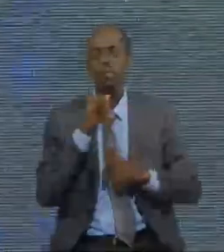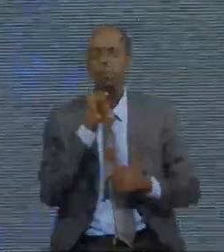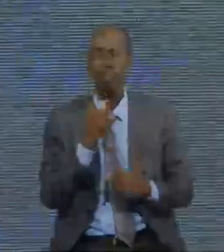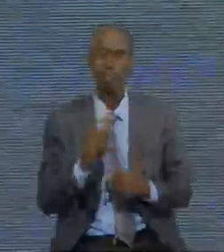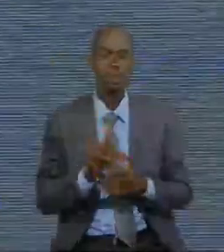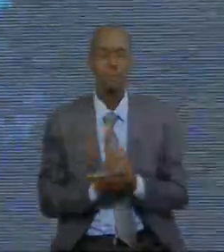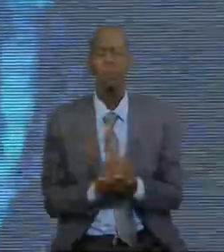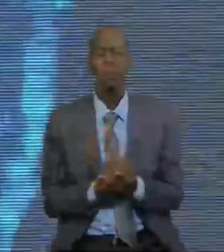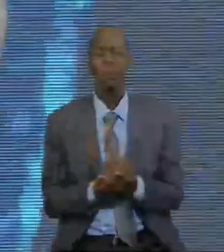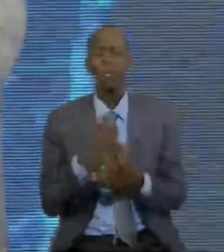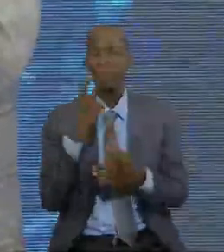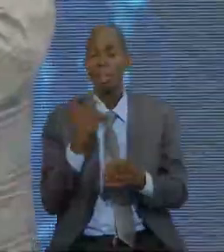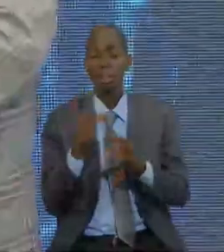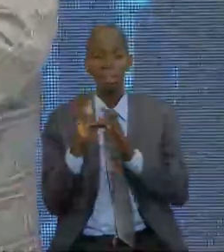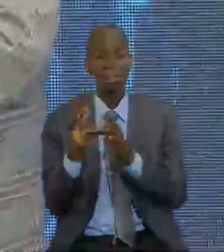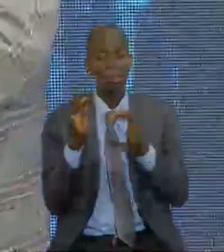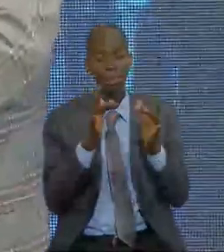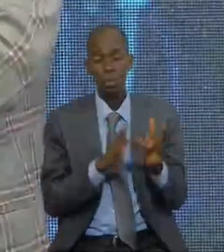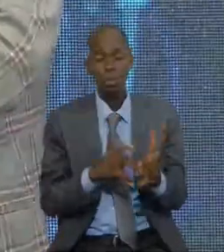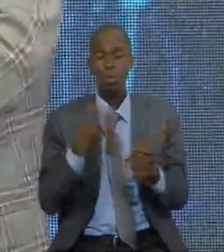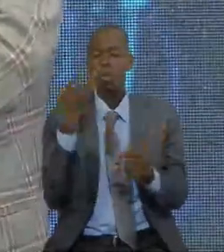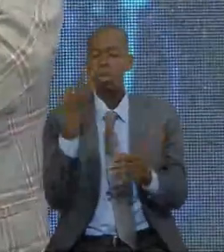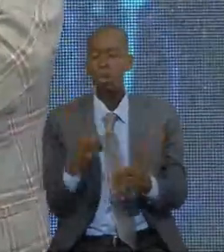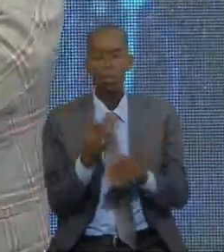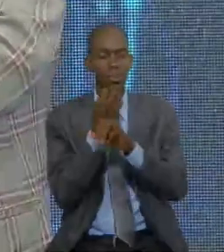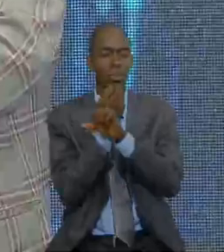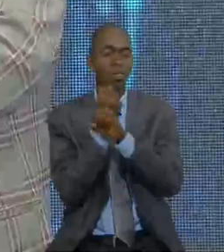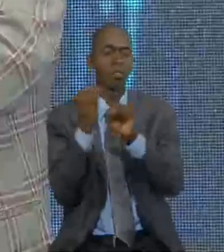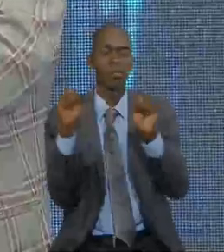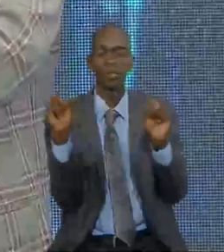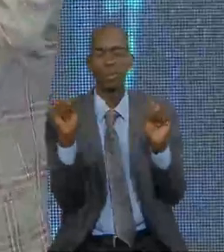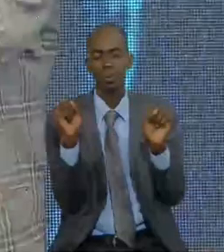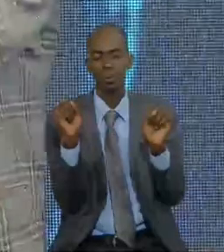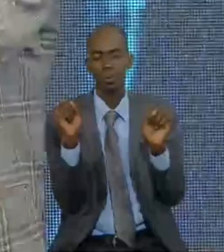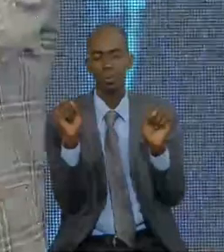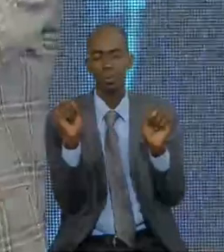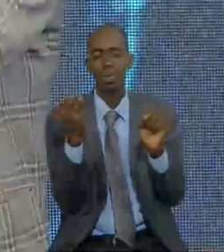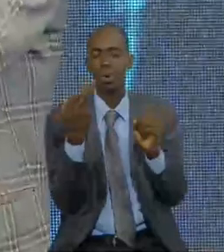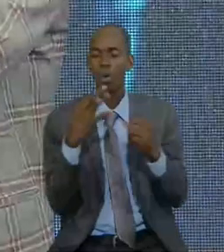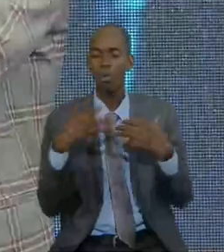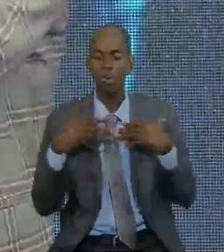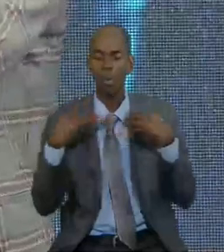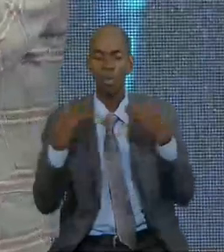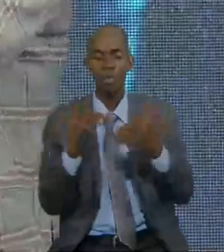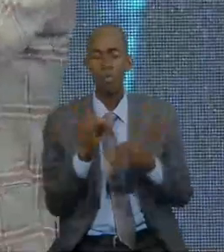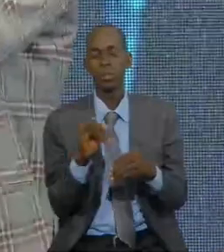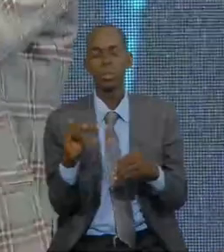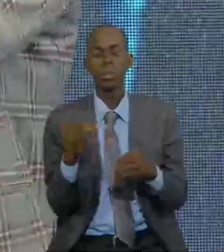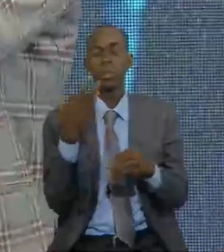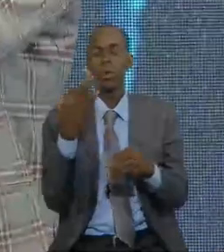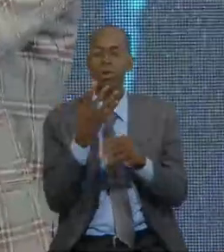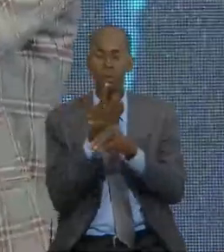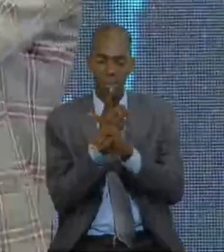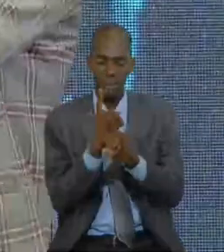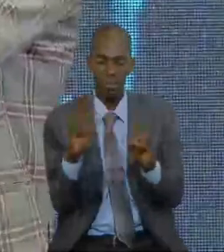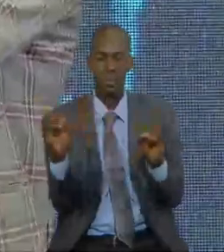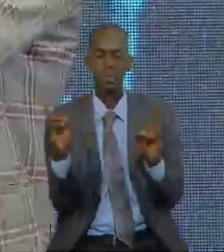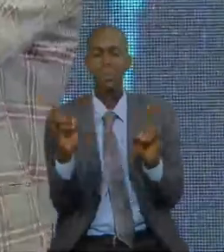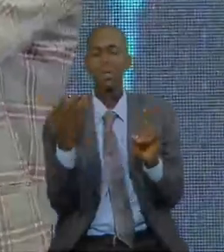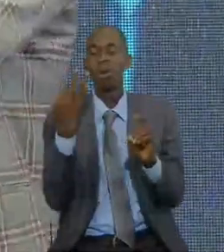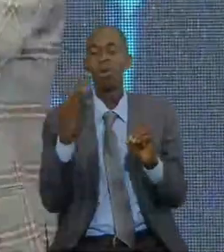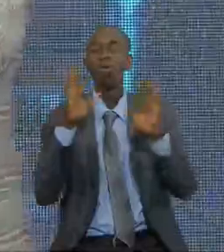le dieu qui dit je suis Dieu et je ne change pas le Jésus du salut de